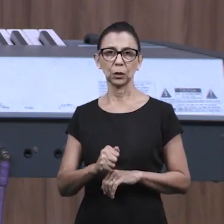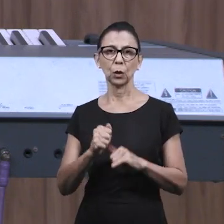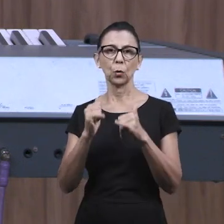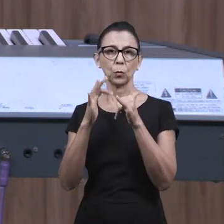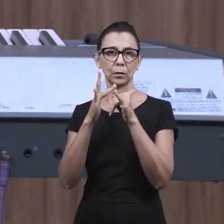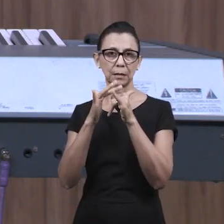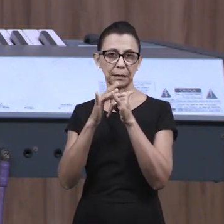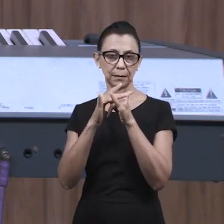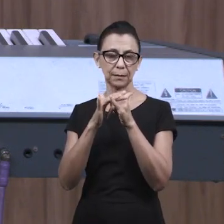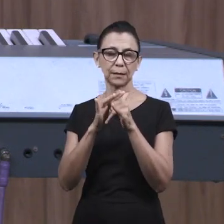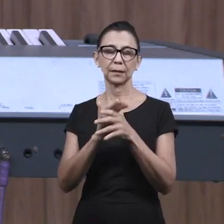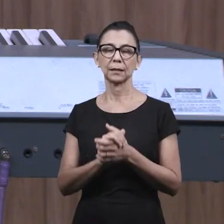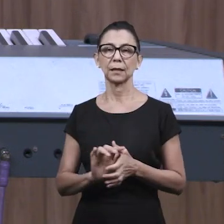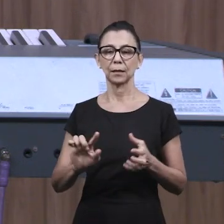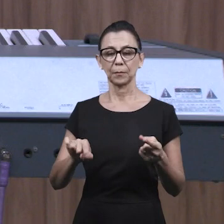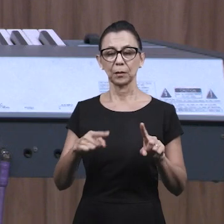dans